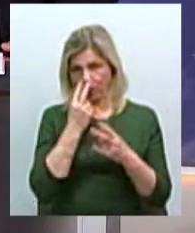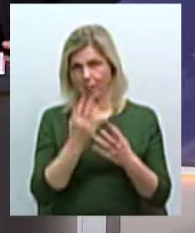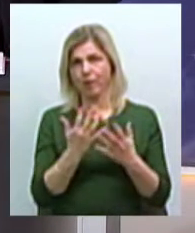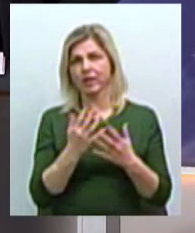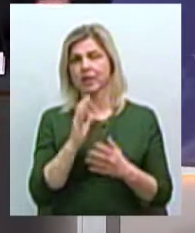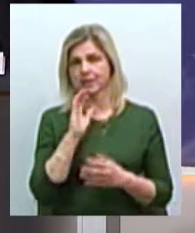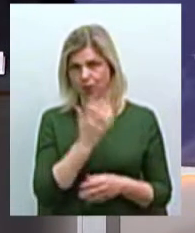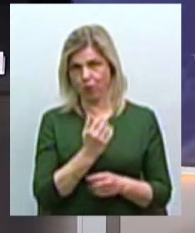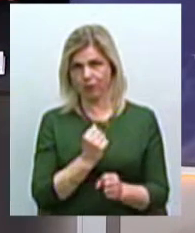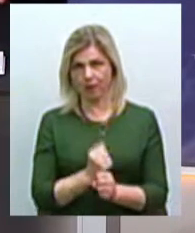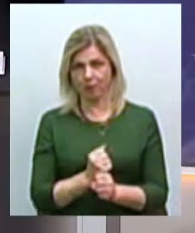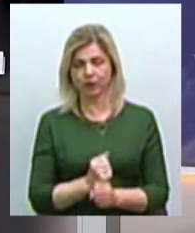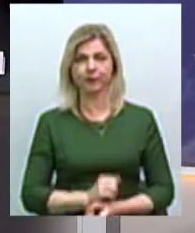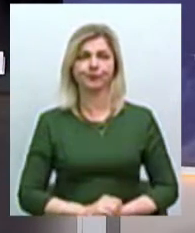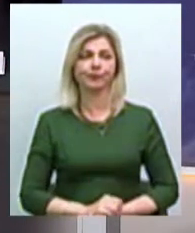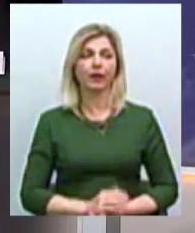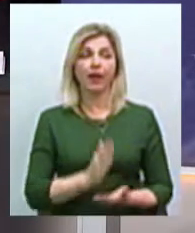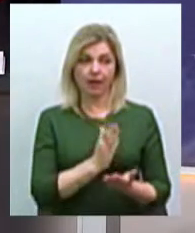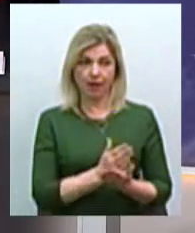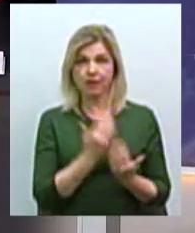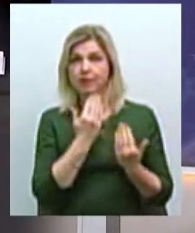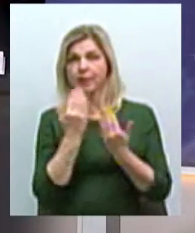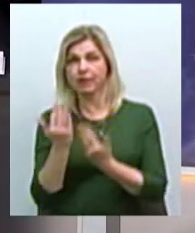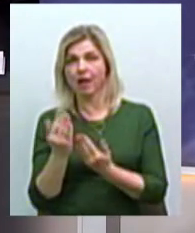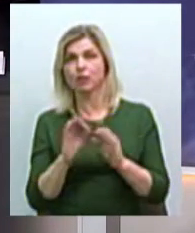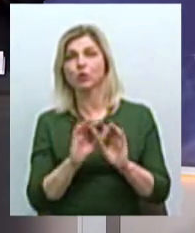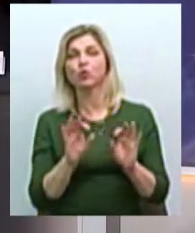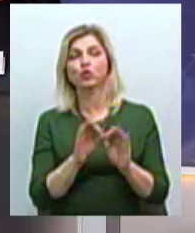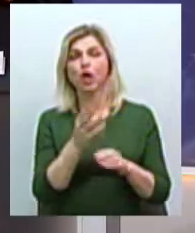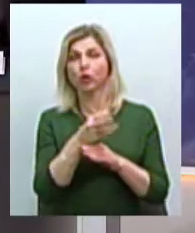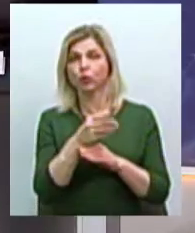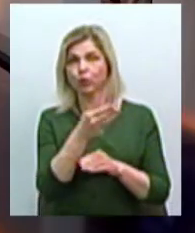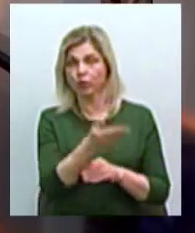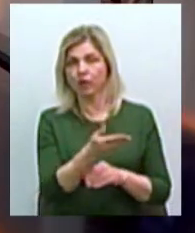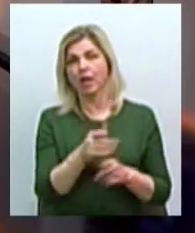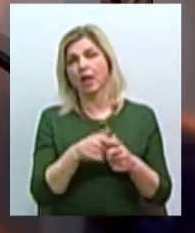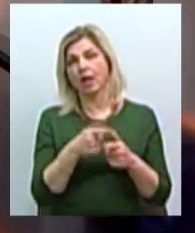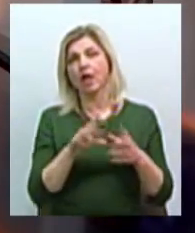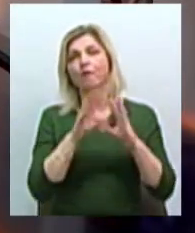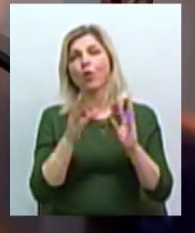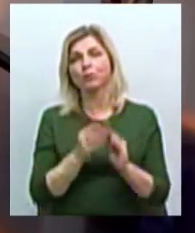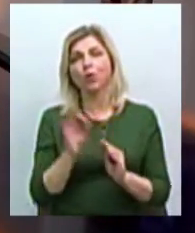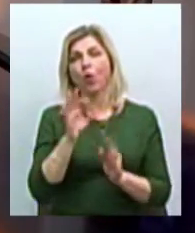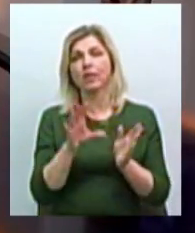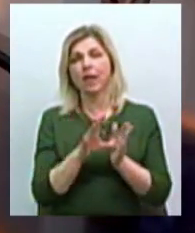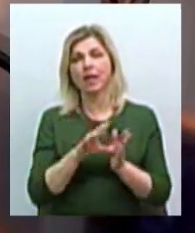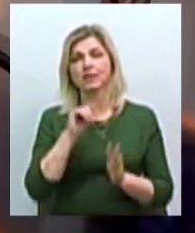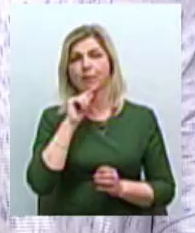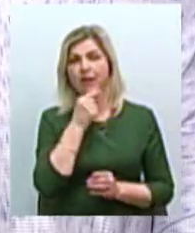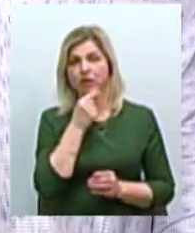серйозна. Є запитання у вас по сюжету, можливо, по цих об'єктах, або взагалі по енергозбереженню, будь ласка.